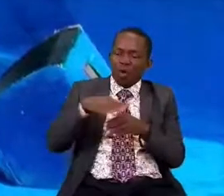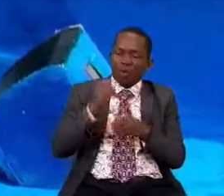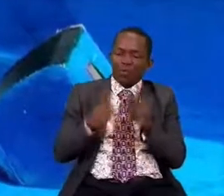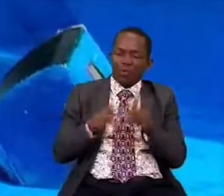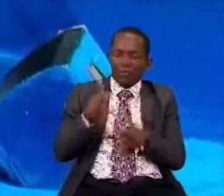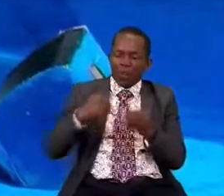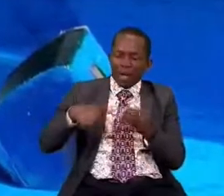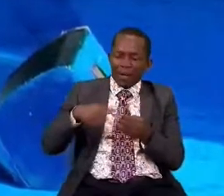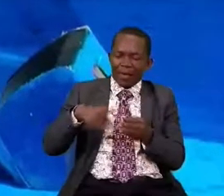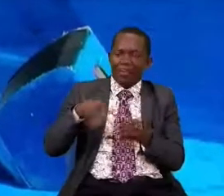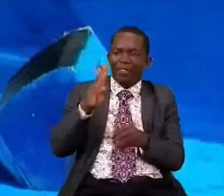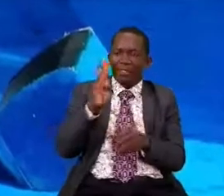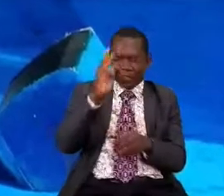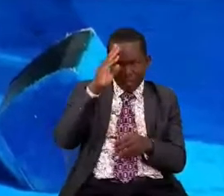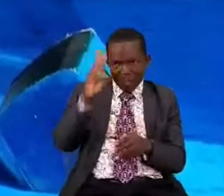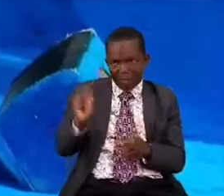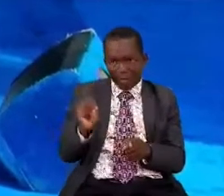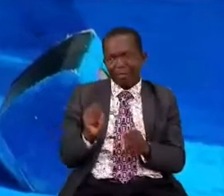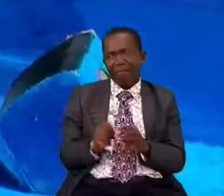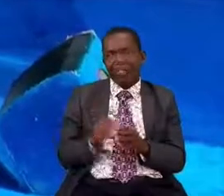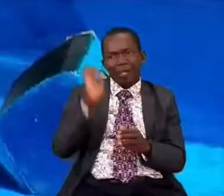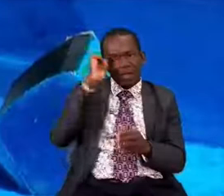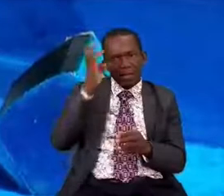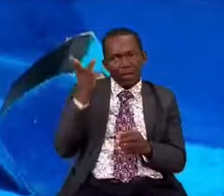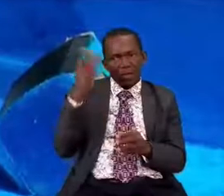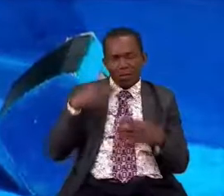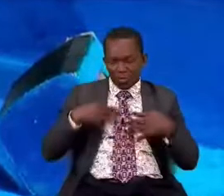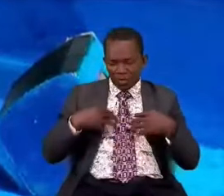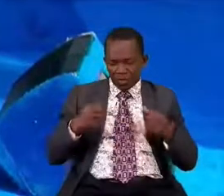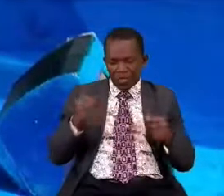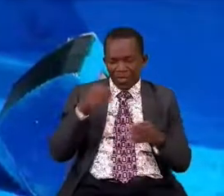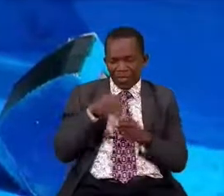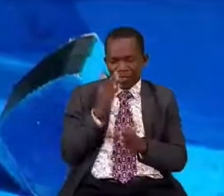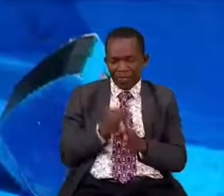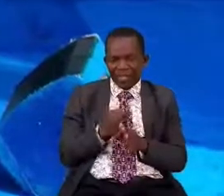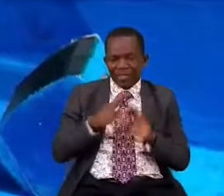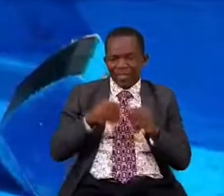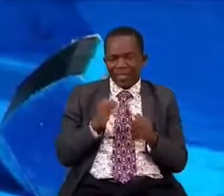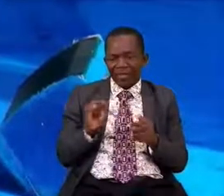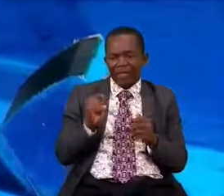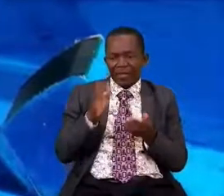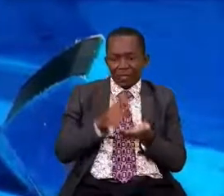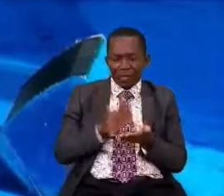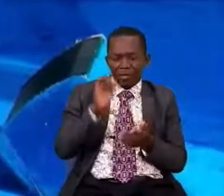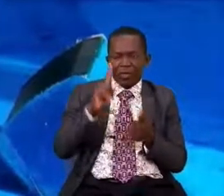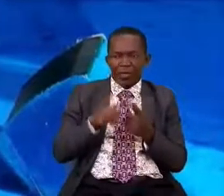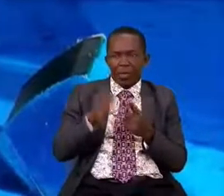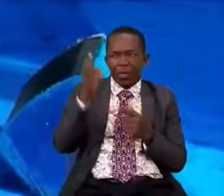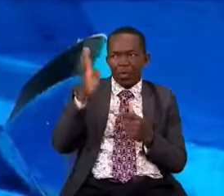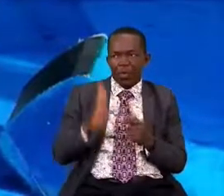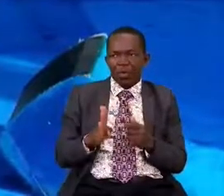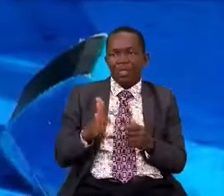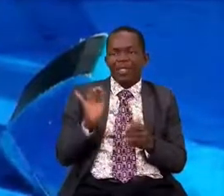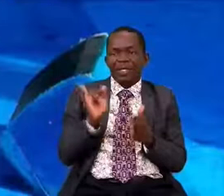gloire à Dieu. La promesse n'était même pas encore accomplie, donnant gloire à Dieu, parce qu'il considéra